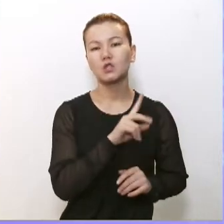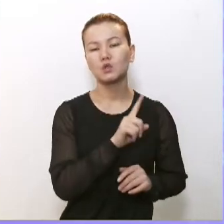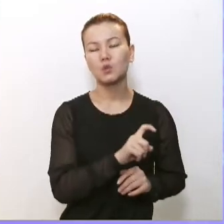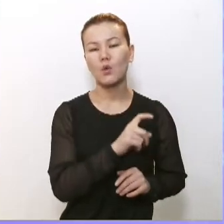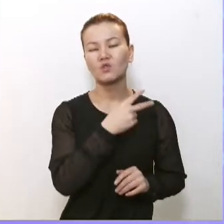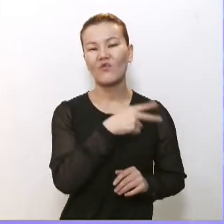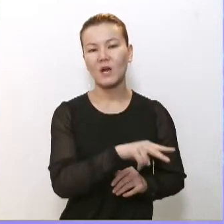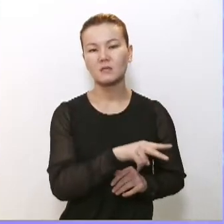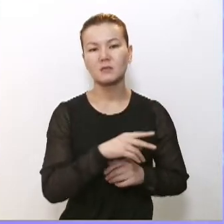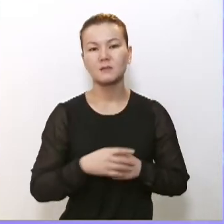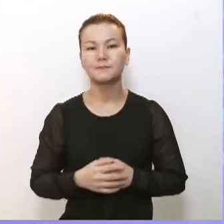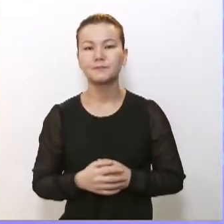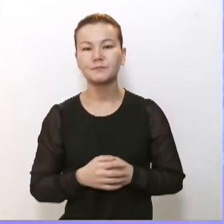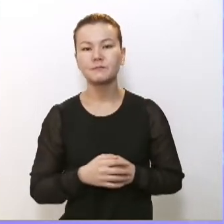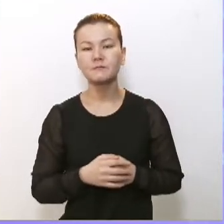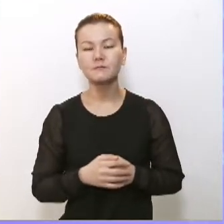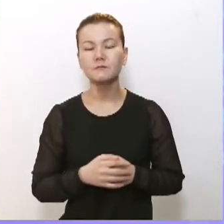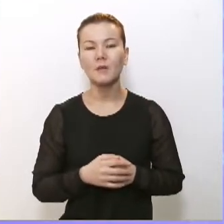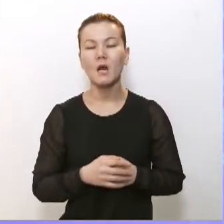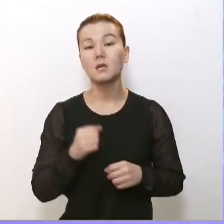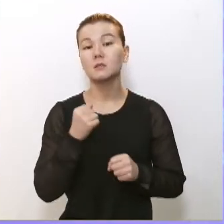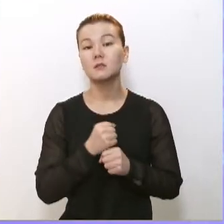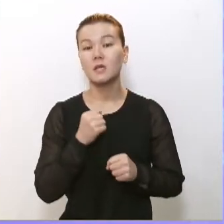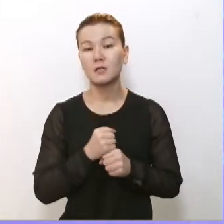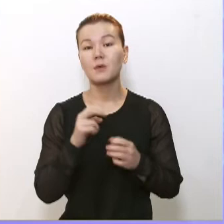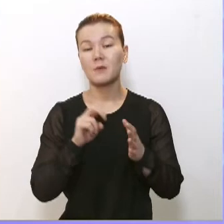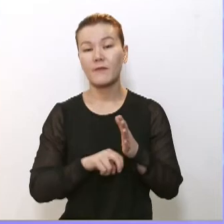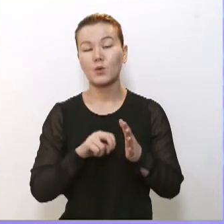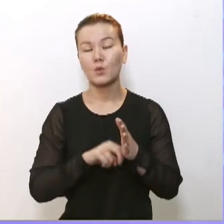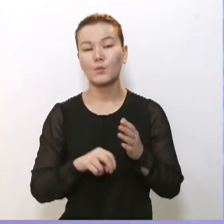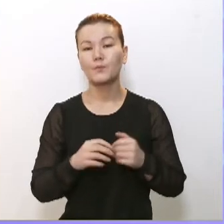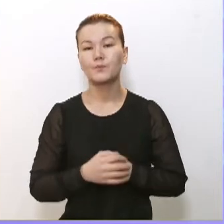6120 сделаем проверку